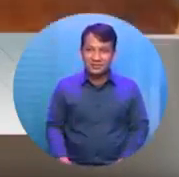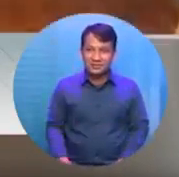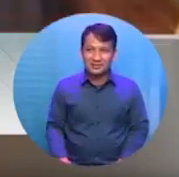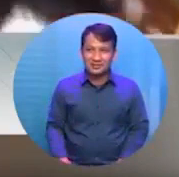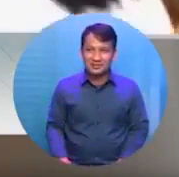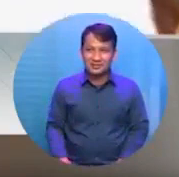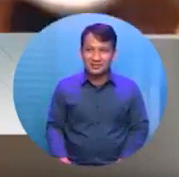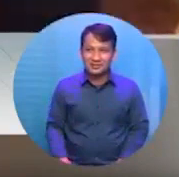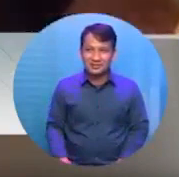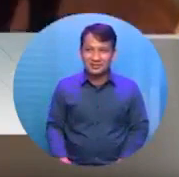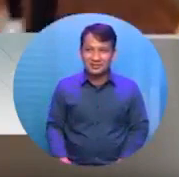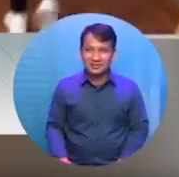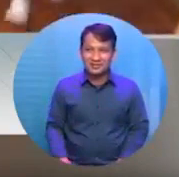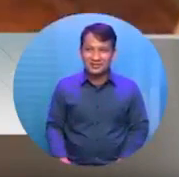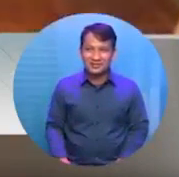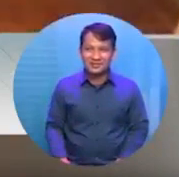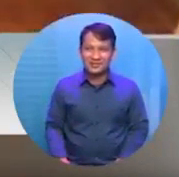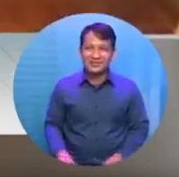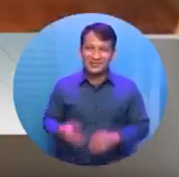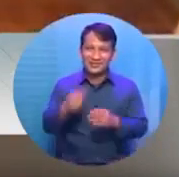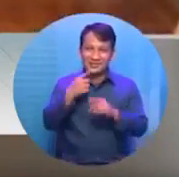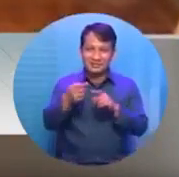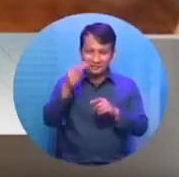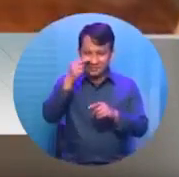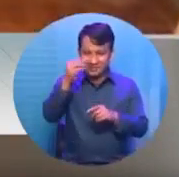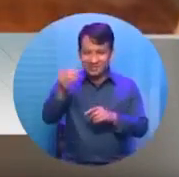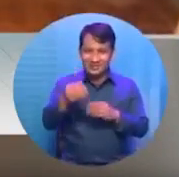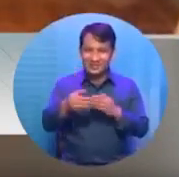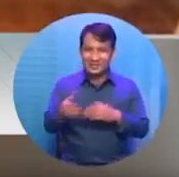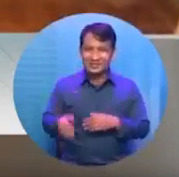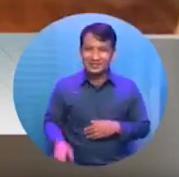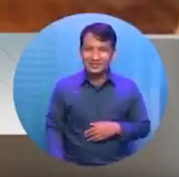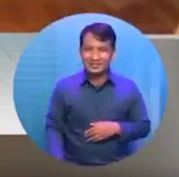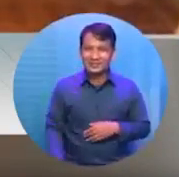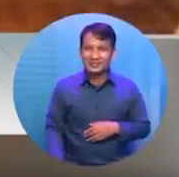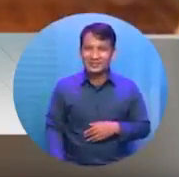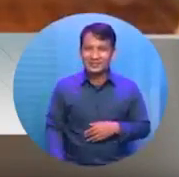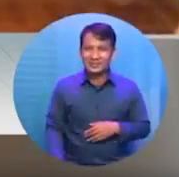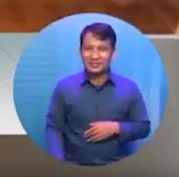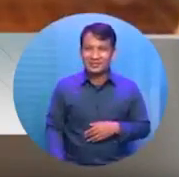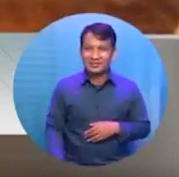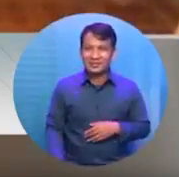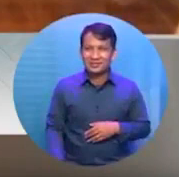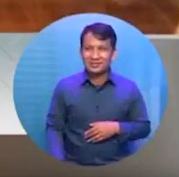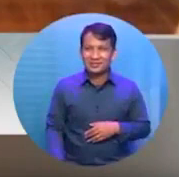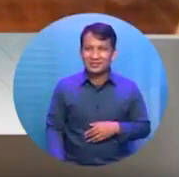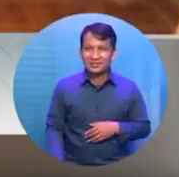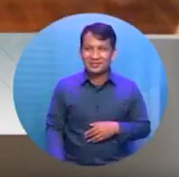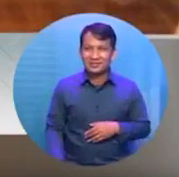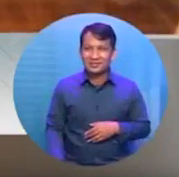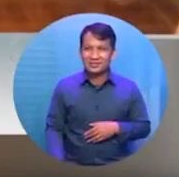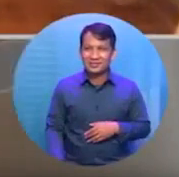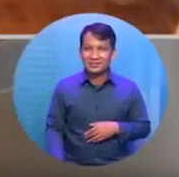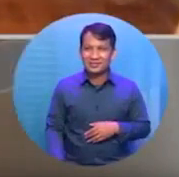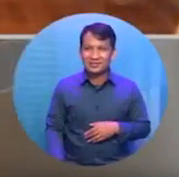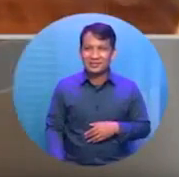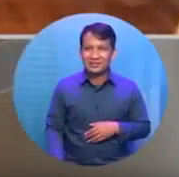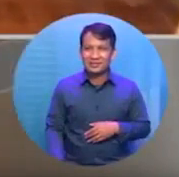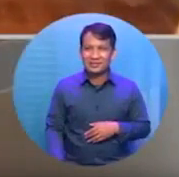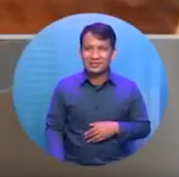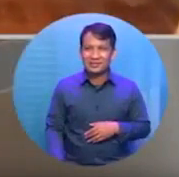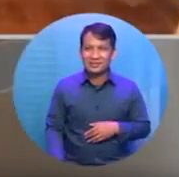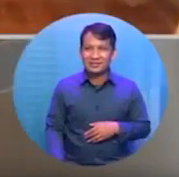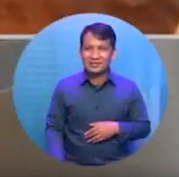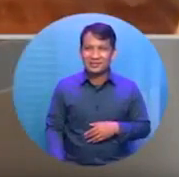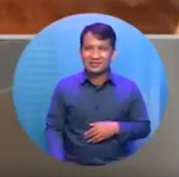maling sasama. From Negros Occidental. 1, 2, 3, go! Ano man ang sumbong na